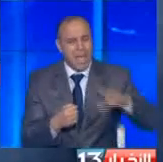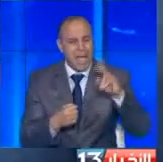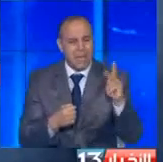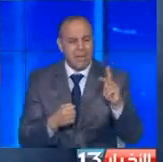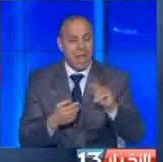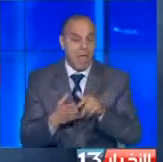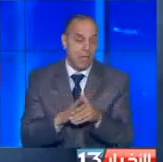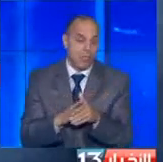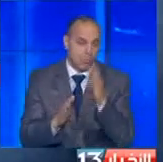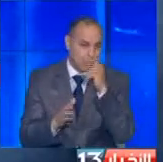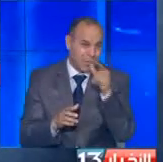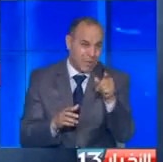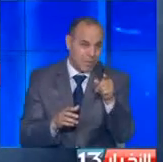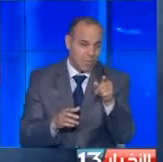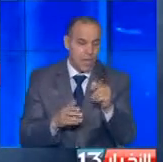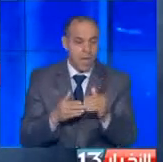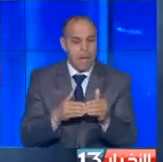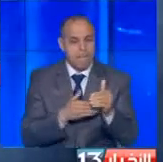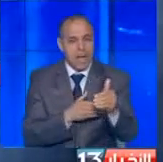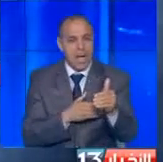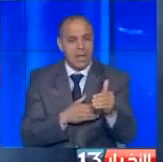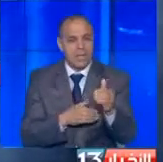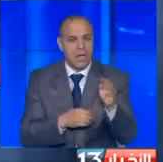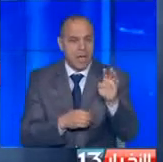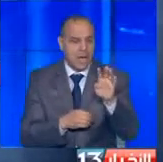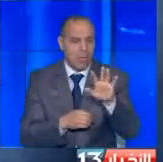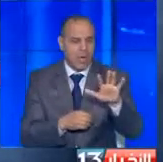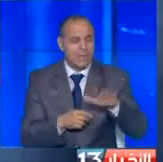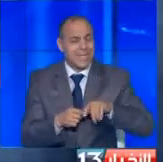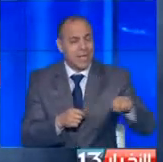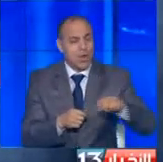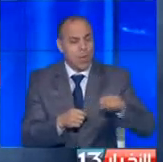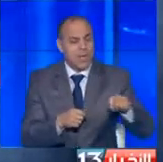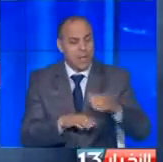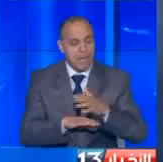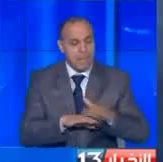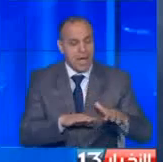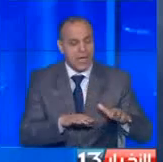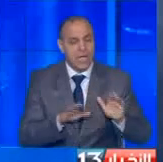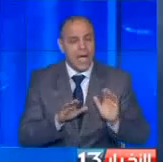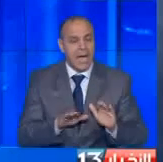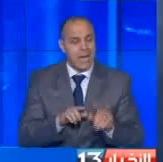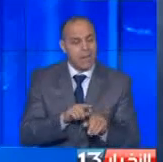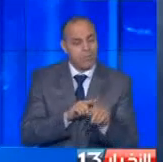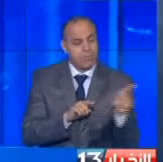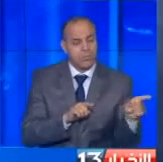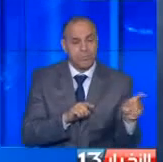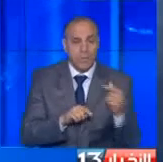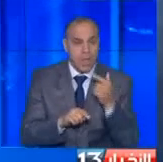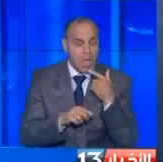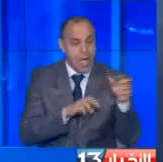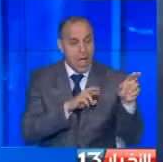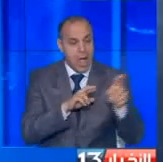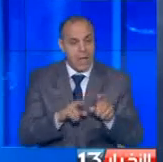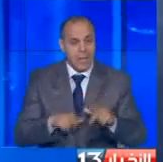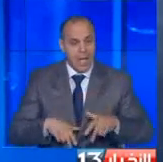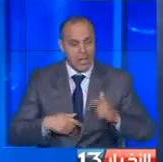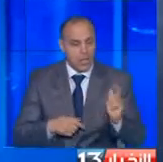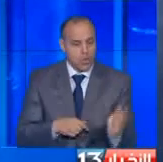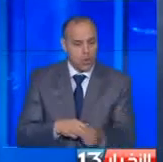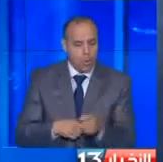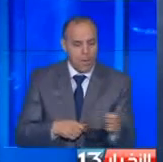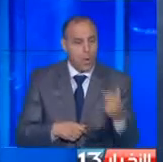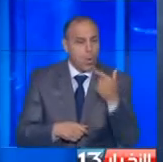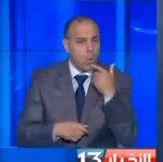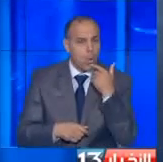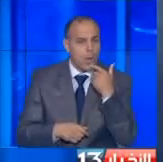هذا الحادث الذي جد على بعد 54 كيلومترا من شواطئ جزيرة قرقنة. وقد عادت الحياة إلى طبيعتها